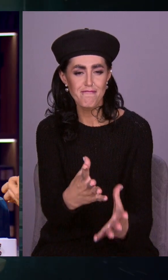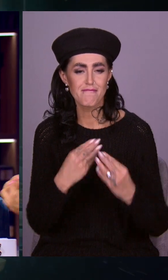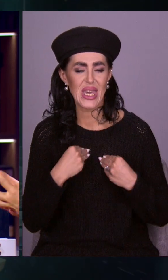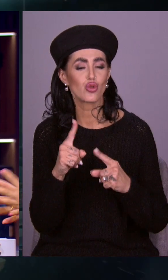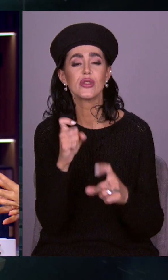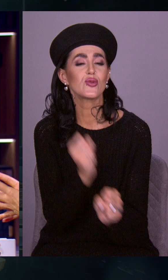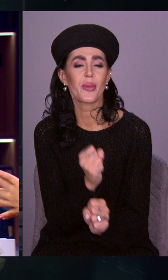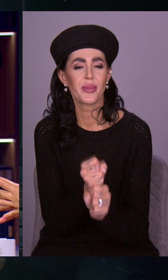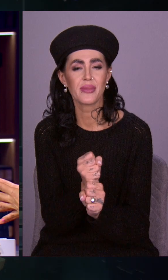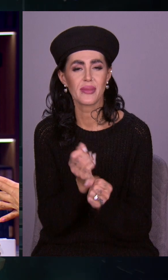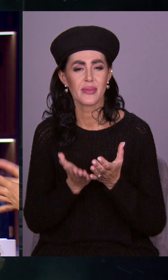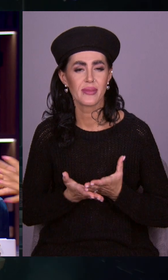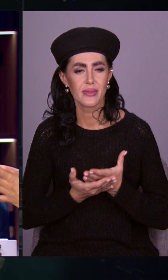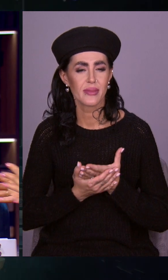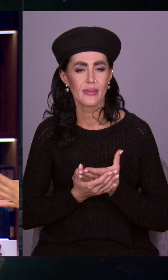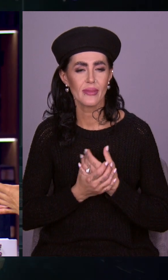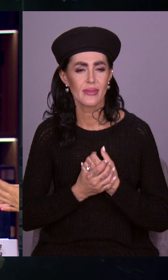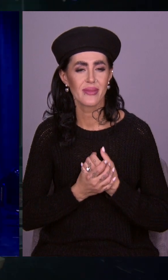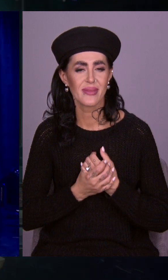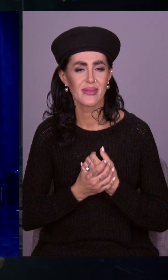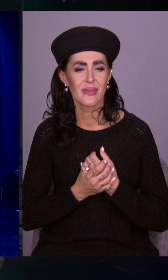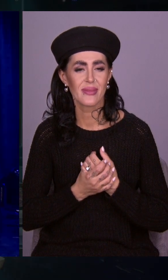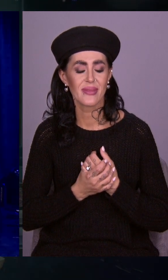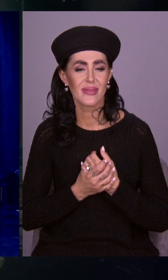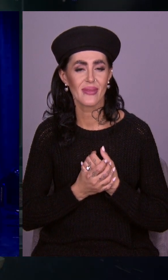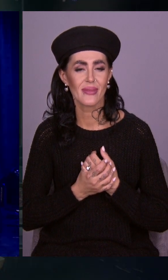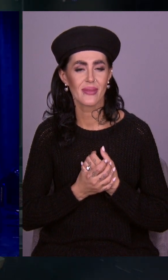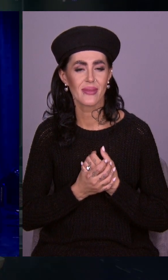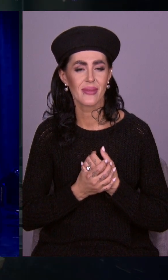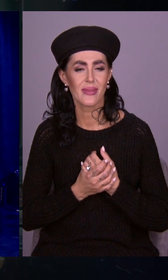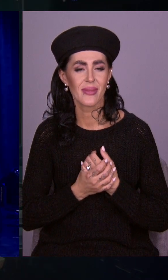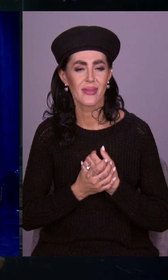щоб щось разом. Добре. Мені здається, це була б добре, класна колаборація.